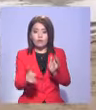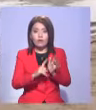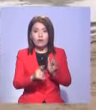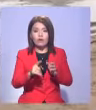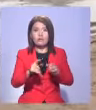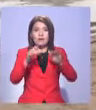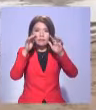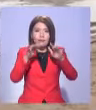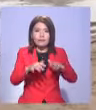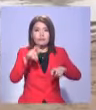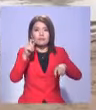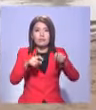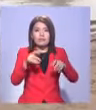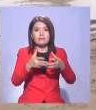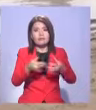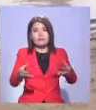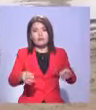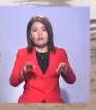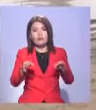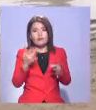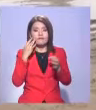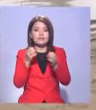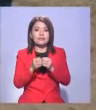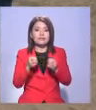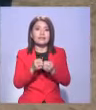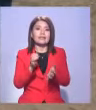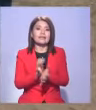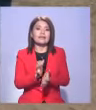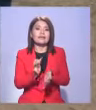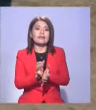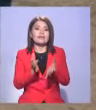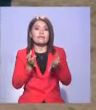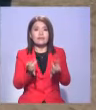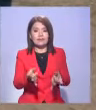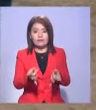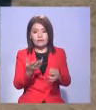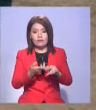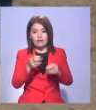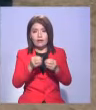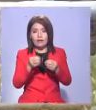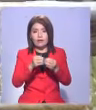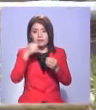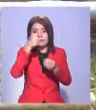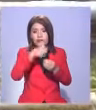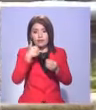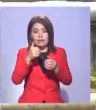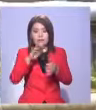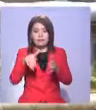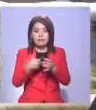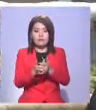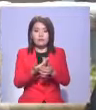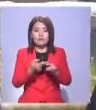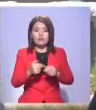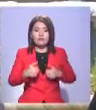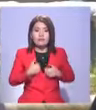күз, көктем, осылай міне балшықтың ішінде жүрміз. Жағдай 10 жылдан бері осындай. Дегенмен тұрғындар өздері жамап,